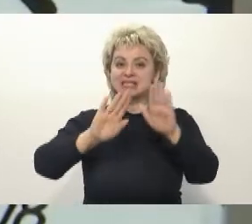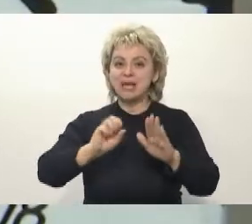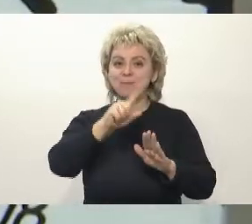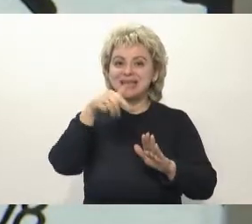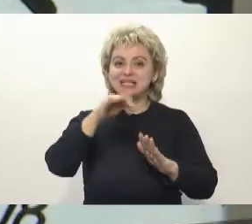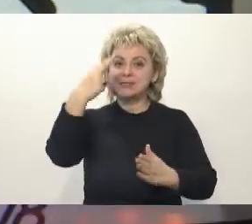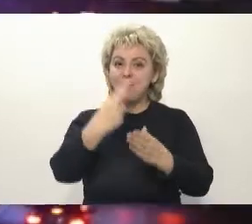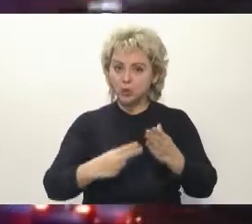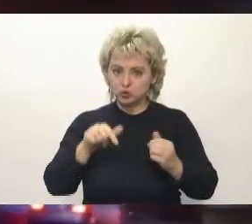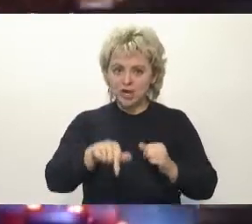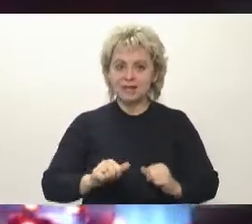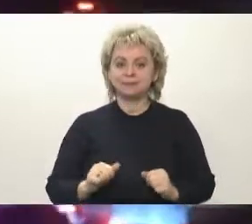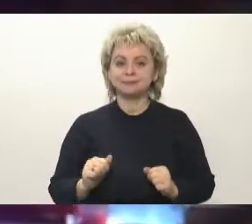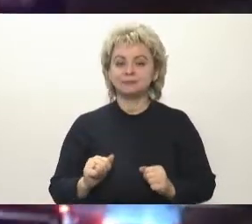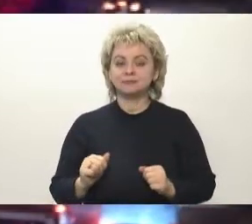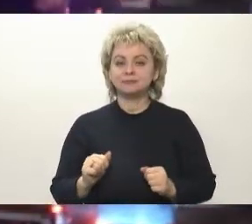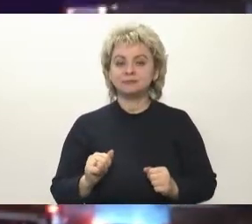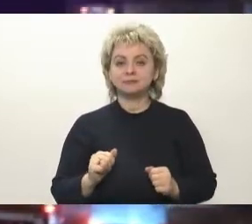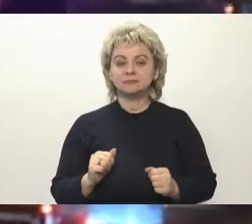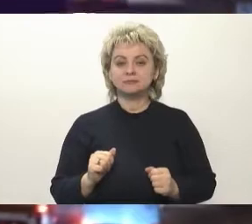«Битлз погружения».